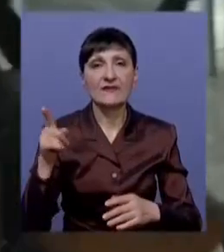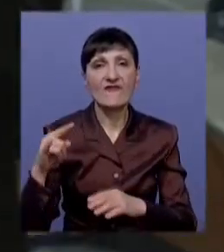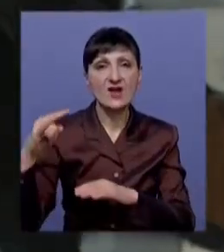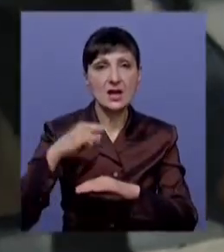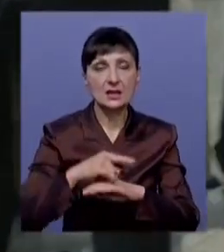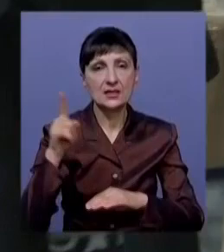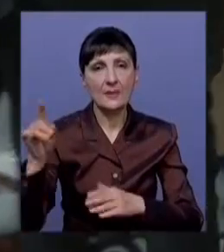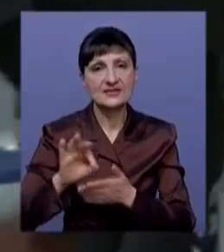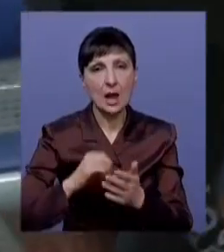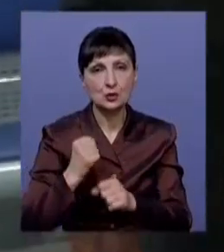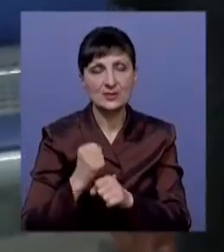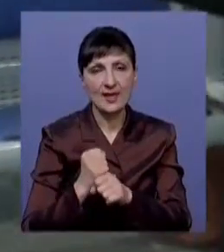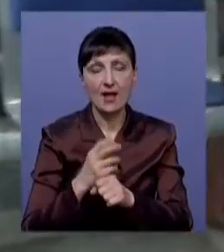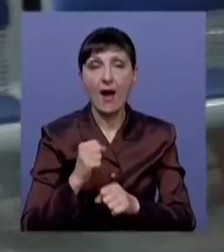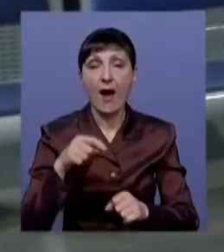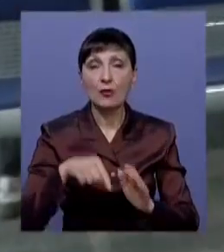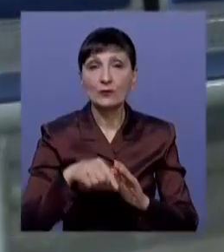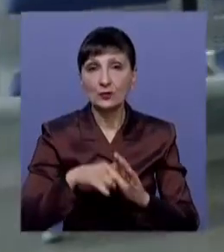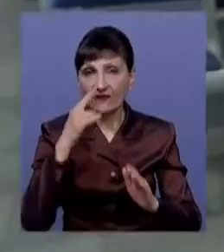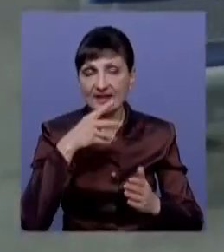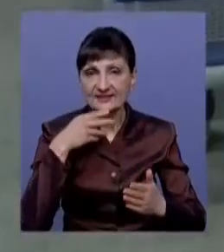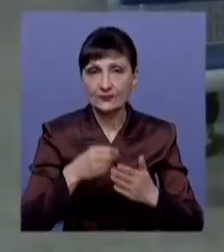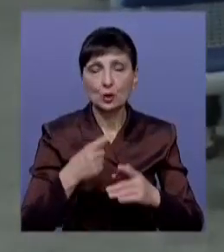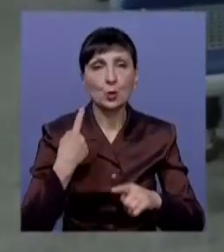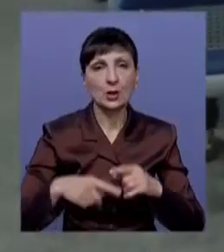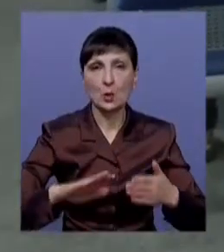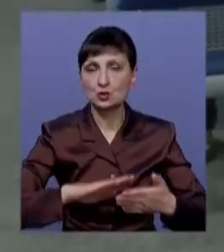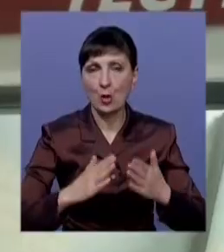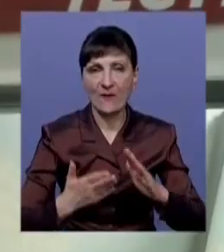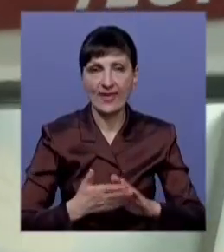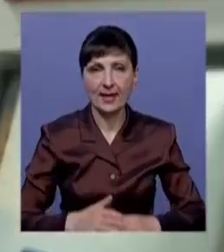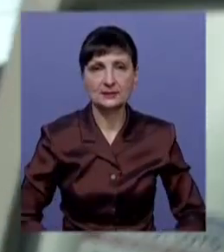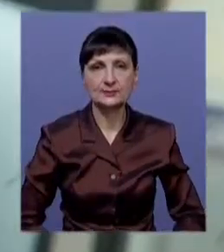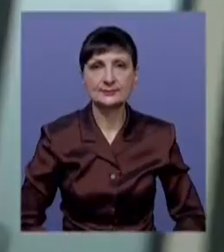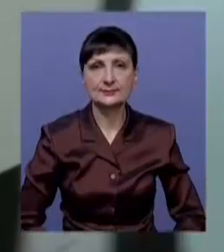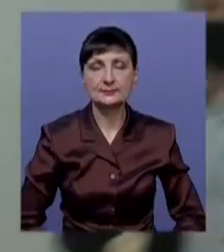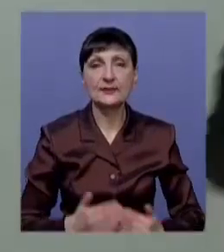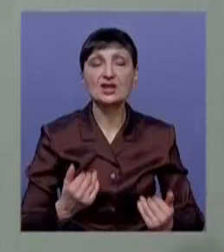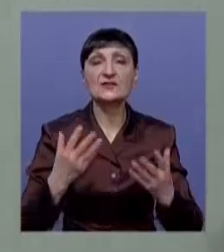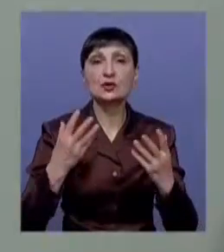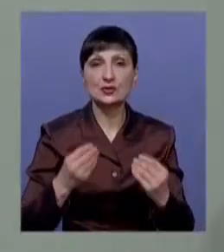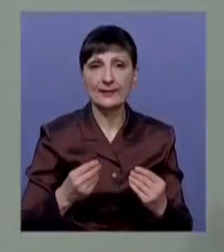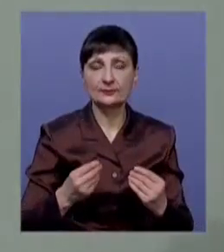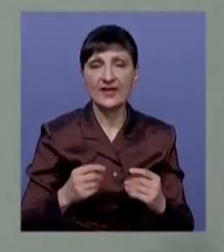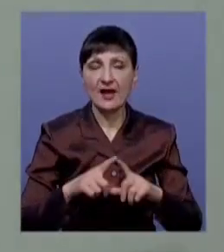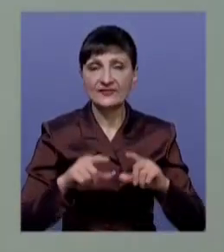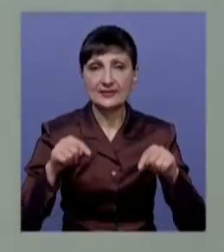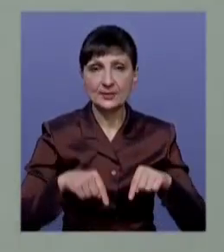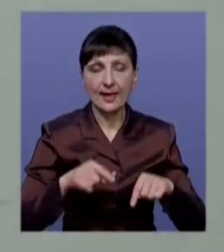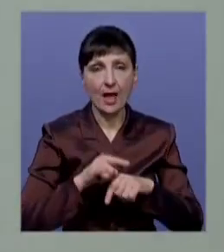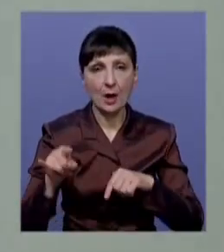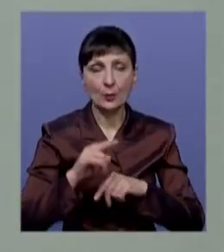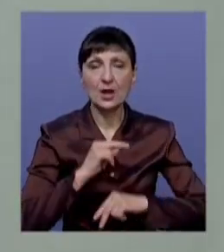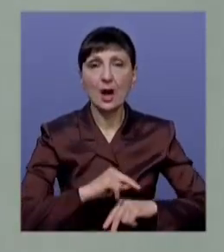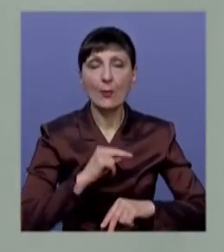вылета. Но для пассажиров внутренних рейсов отдельные условия. На сегодняшний день в терминале аэропорта работает